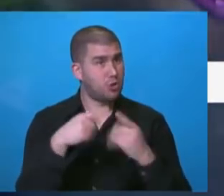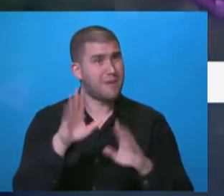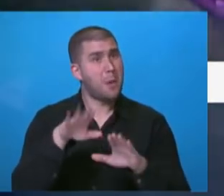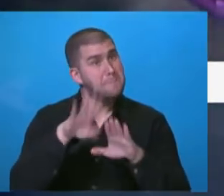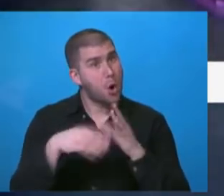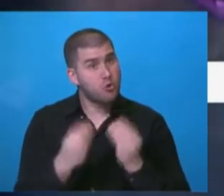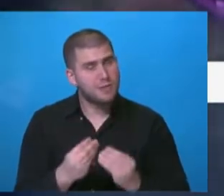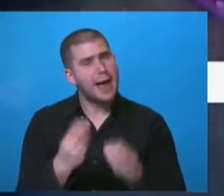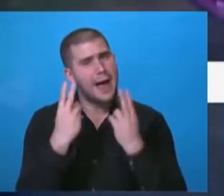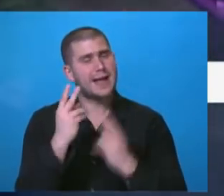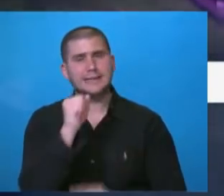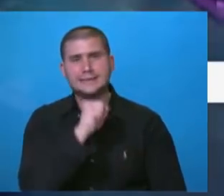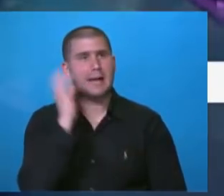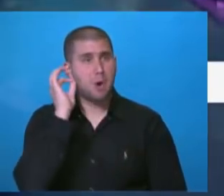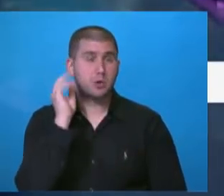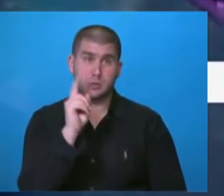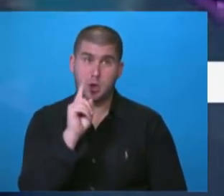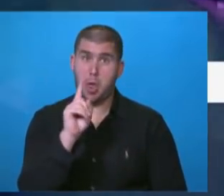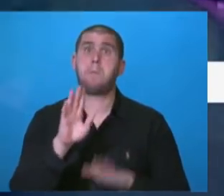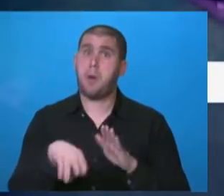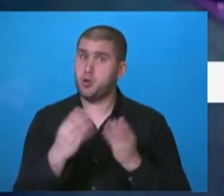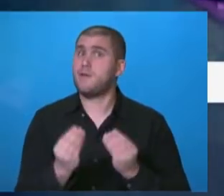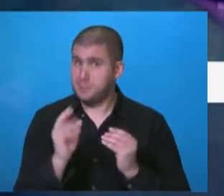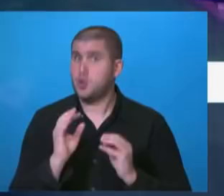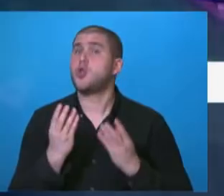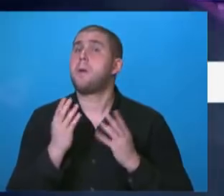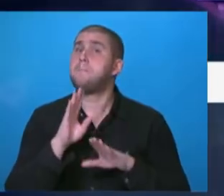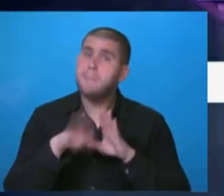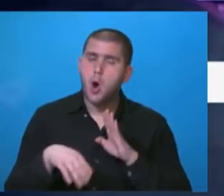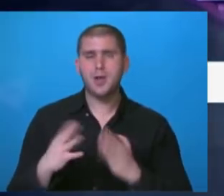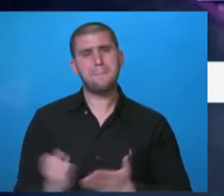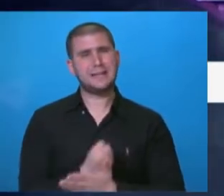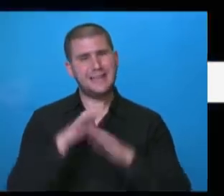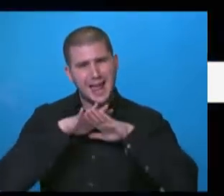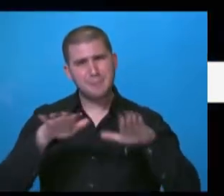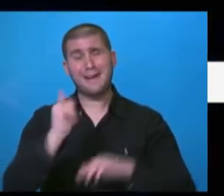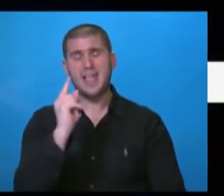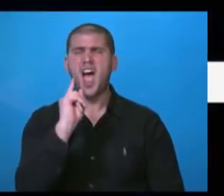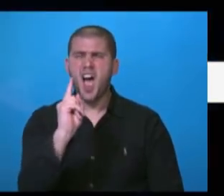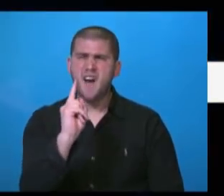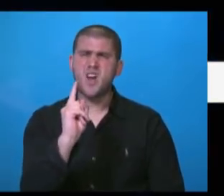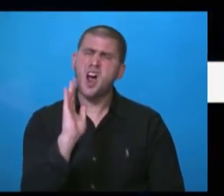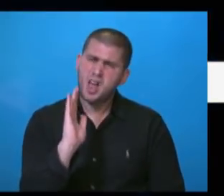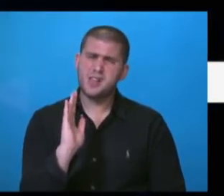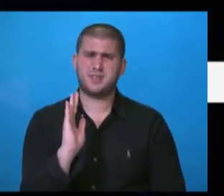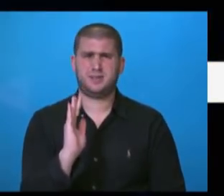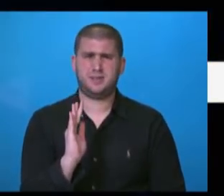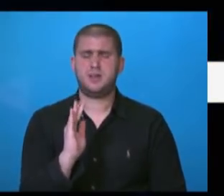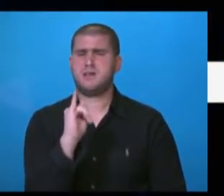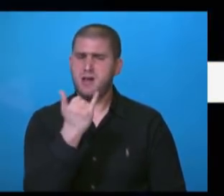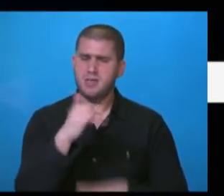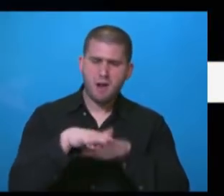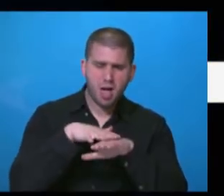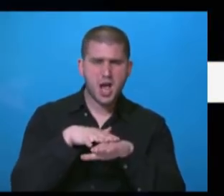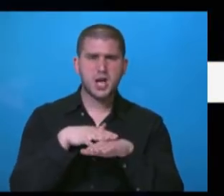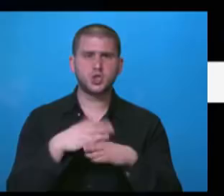טובים, כן. העיקר שיש זמרת שמבצעת. לא פחות טובים. לא פחות טובים, פחות אולי מצליחים, אבל כן להדגיש את